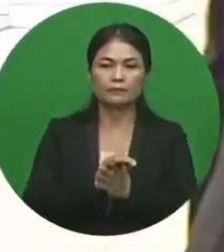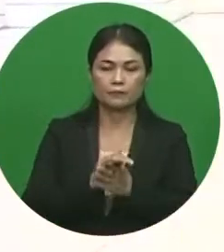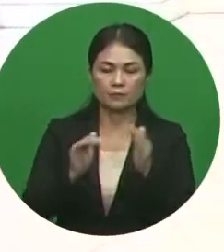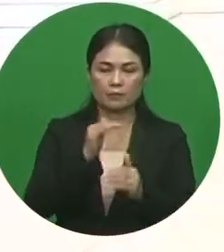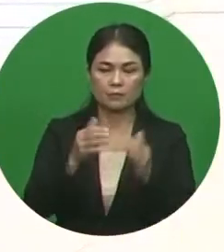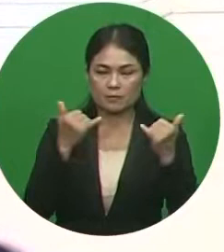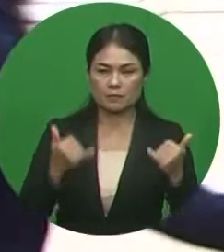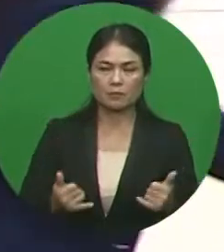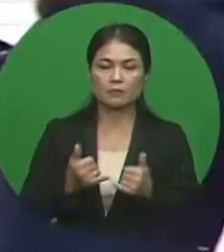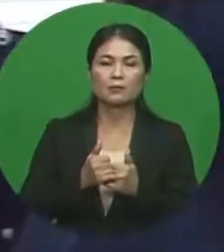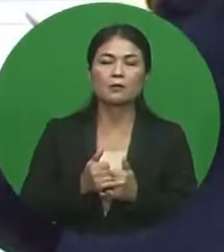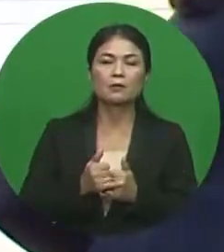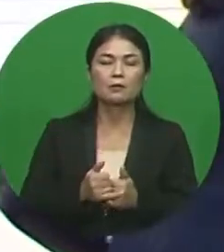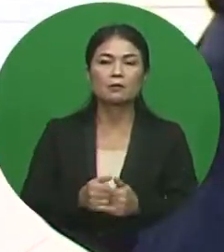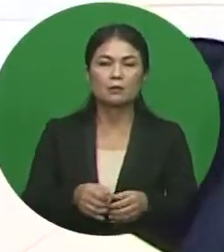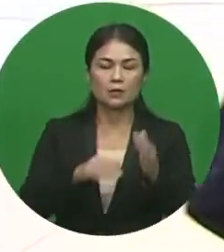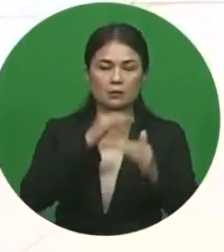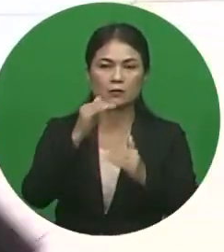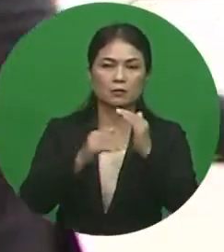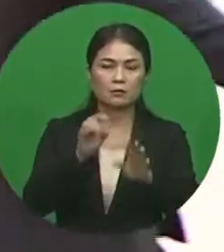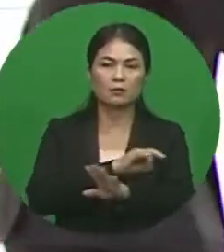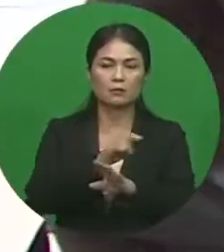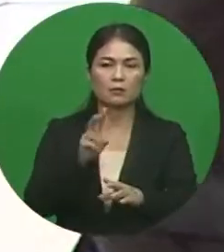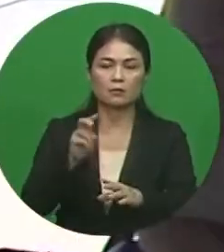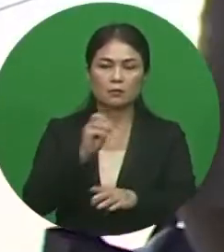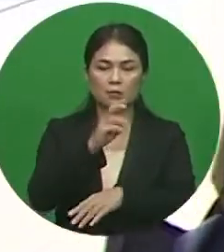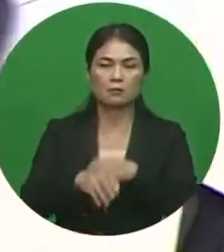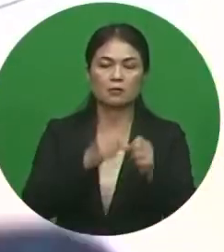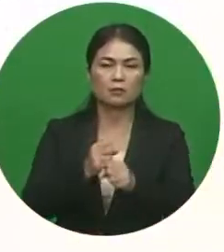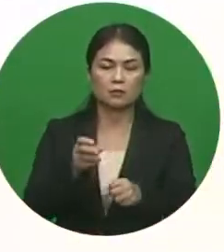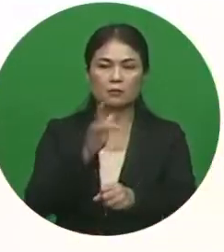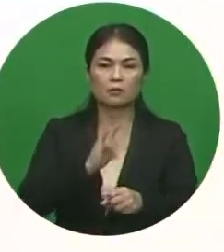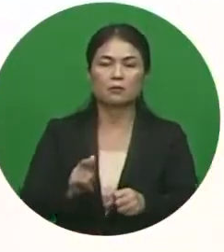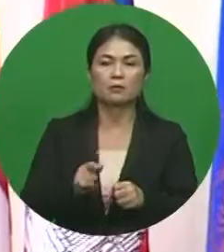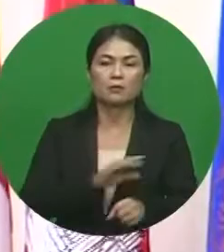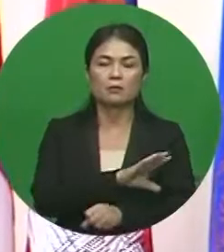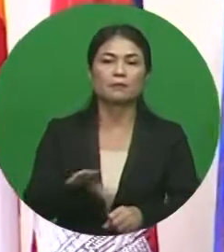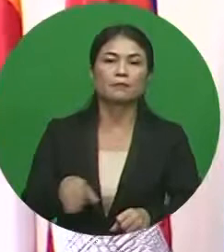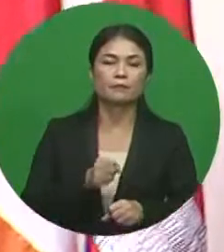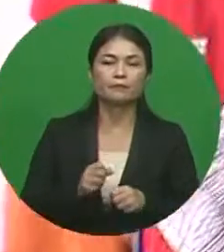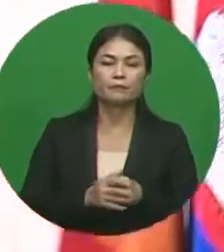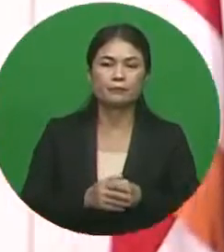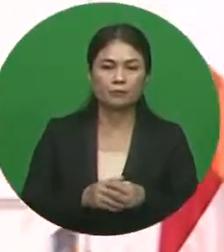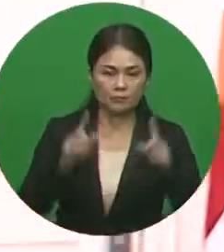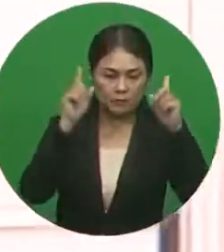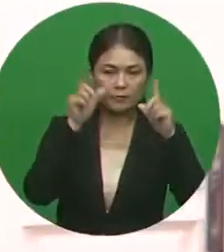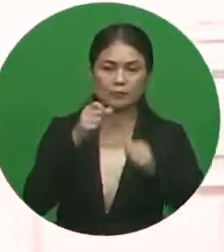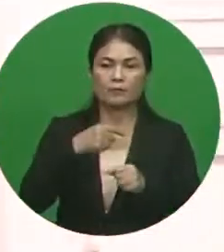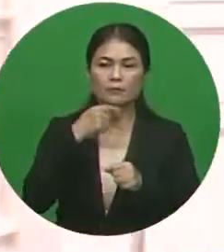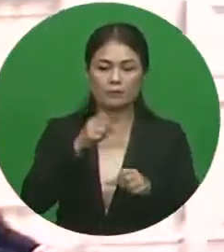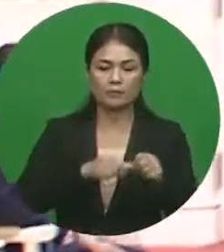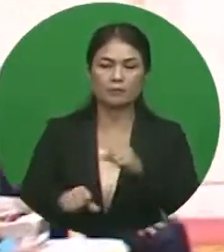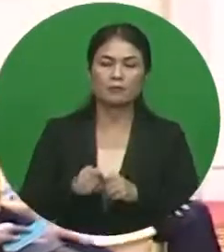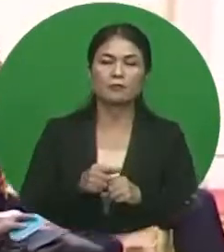អភិវឌ្ឍនោះទៀតសោតគឺជាការអភិវឌ្ឍរយៈពេល20ឆ្នាំជាប្រវត្តិសាស្ត្ររបស់កម្ពុជាឯកឧត្តមមានប្រសាសន៍បន្ត